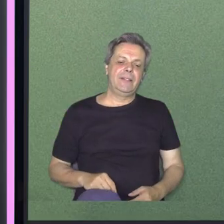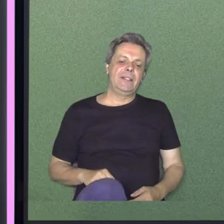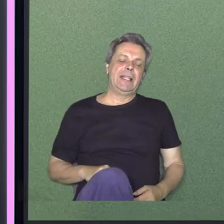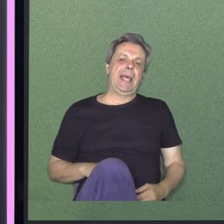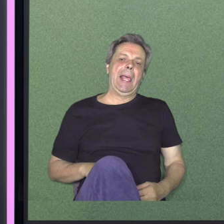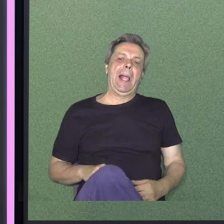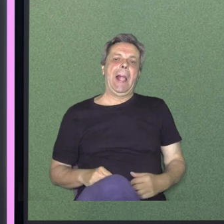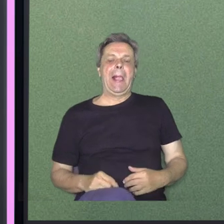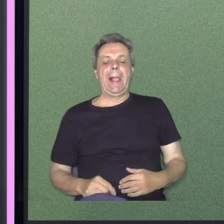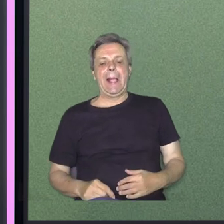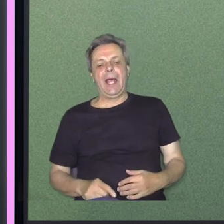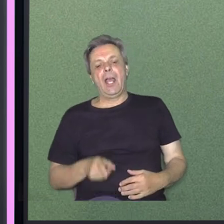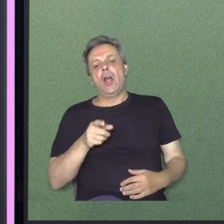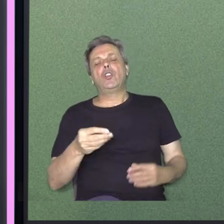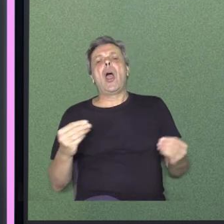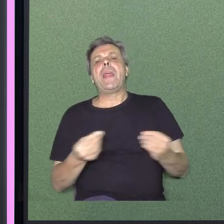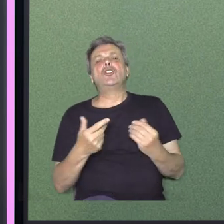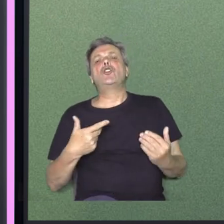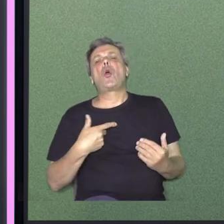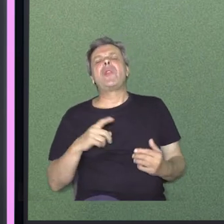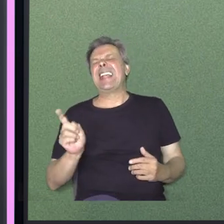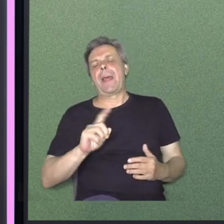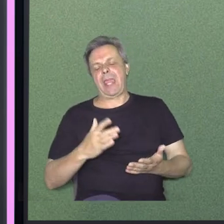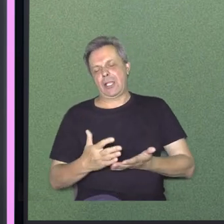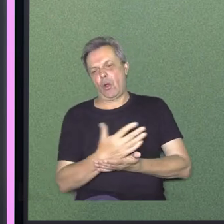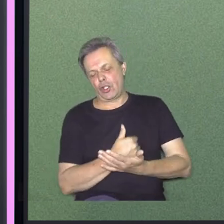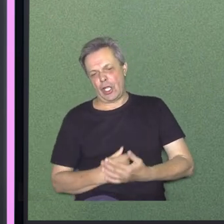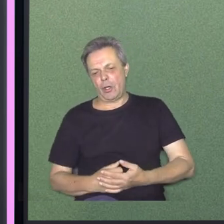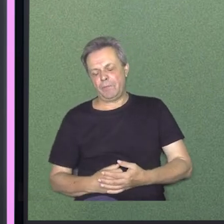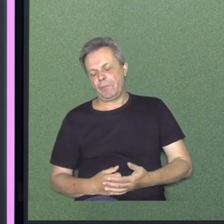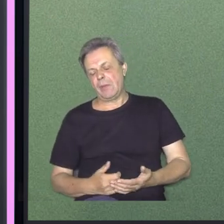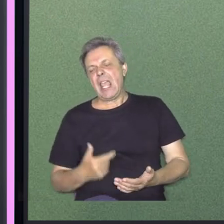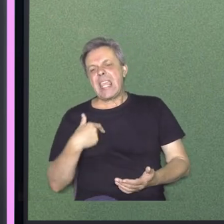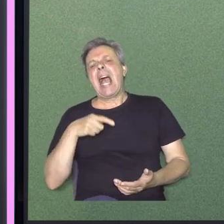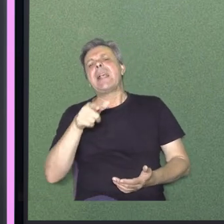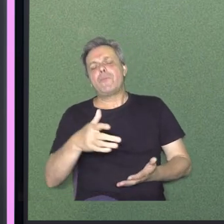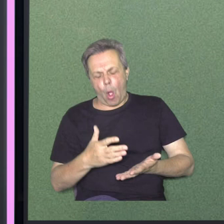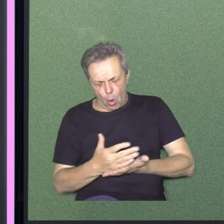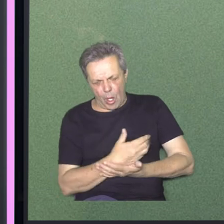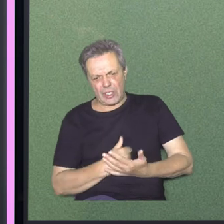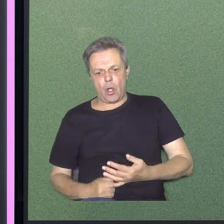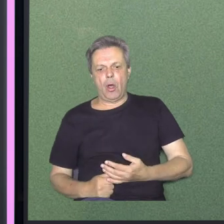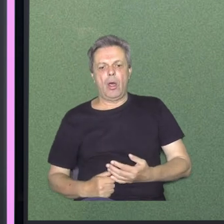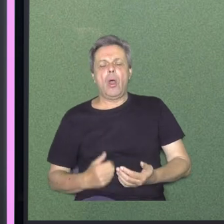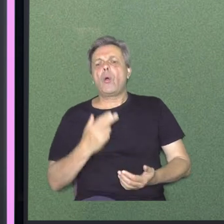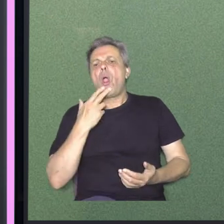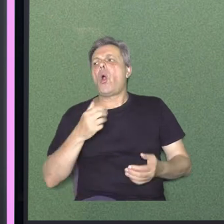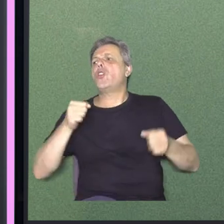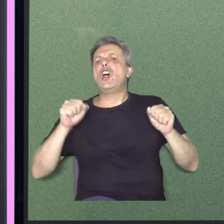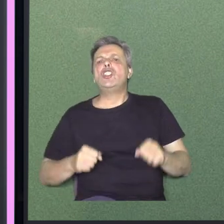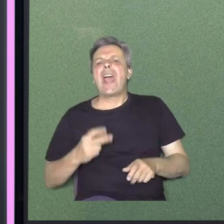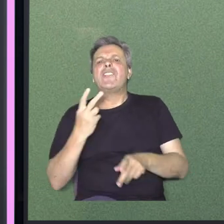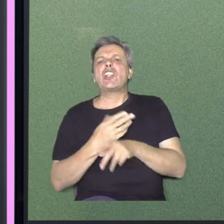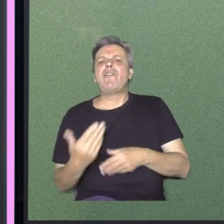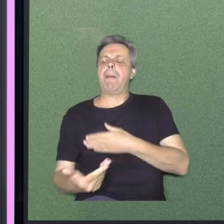Brioni su nešto što kod nas nije iskorišteno. Nažalost. Ja ne znam zašto, ja sam to koristio. Koji god je